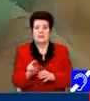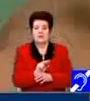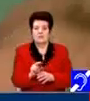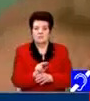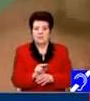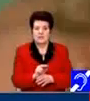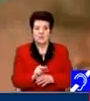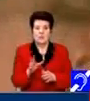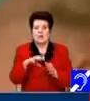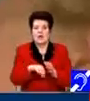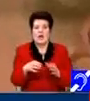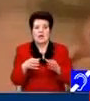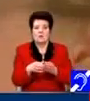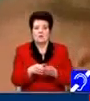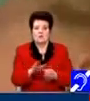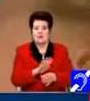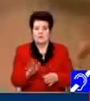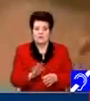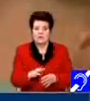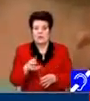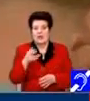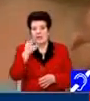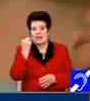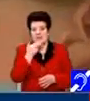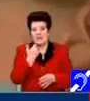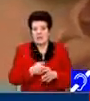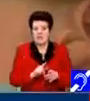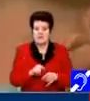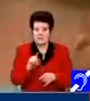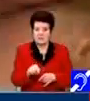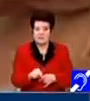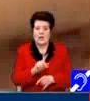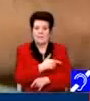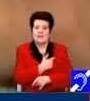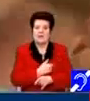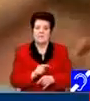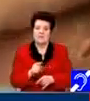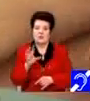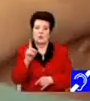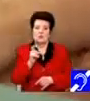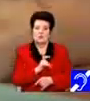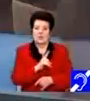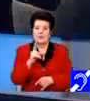în categoria celor deductibile. În țări ca Italia, acest medicament este compensat 100%.